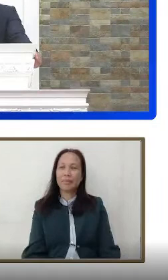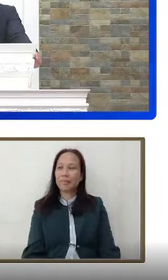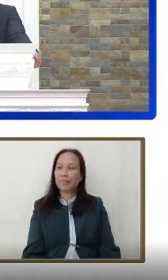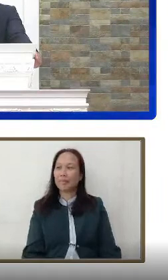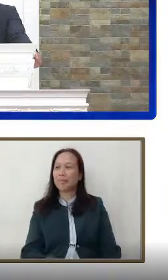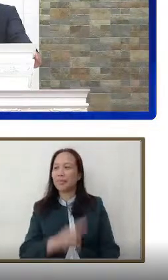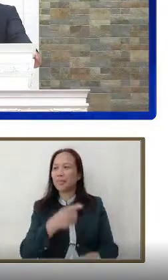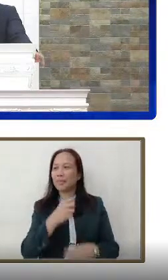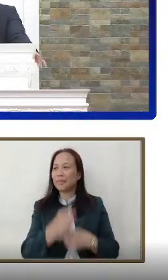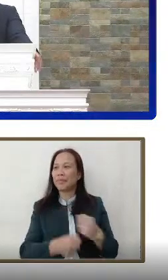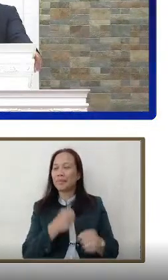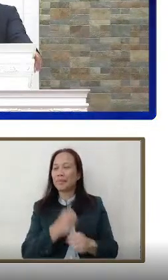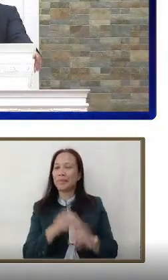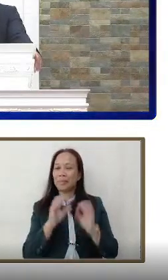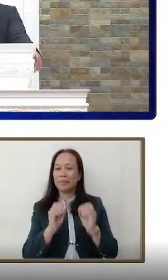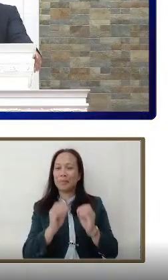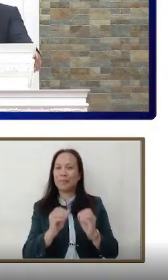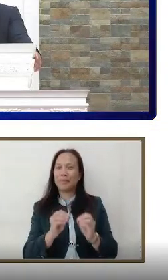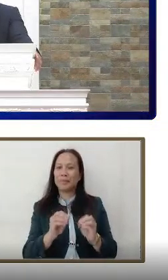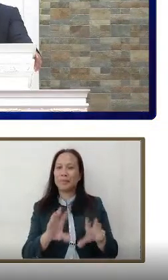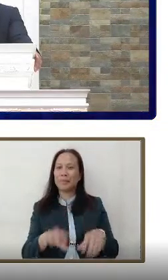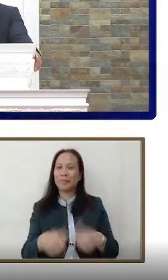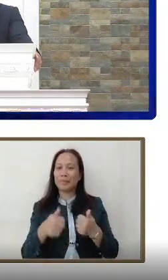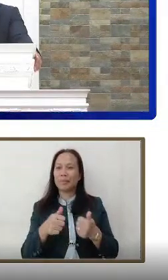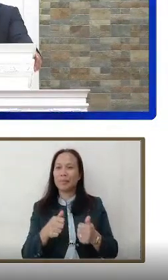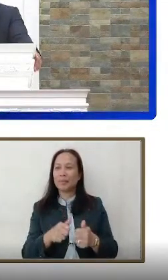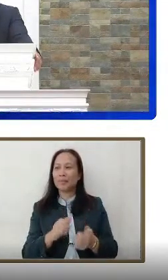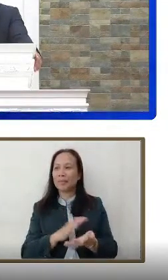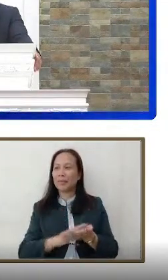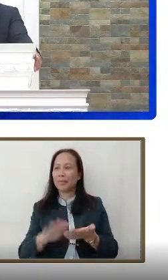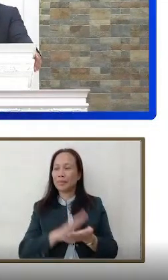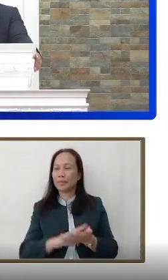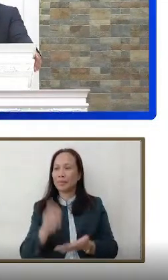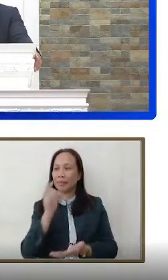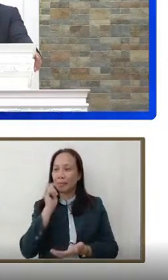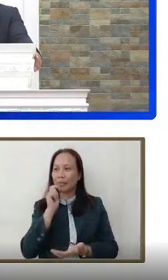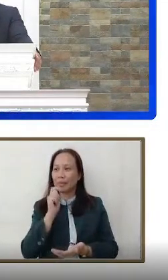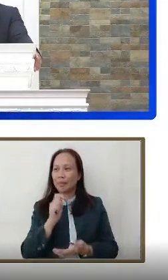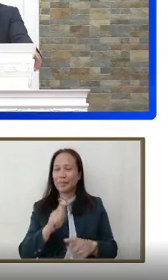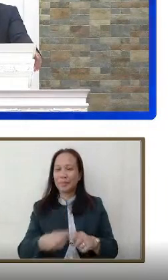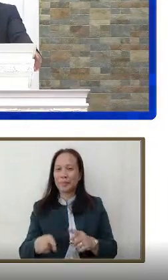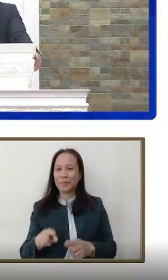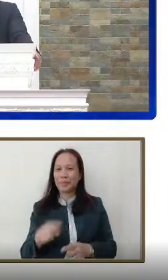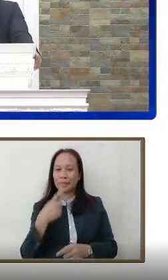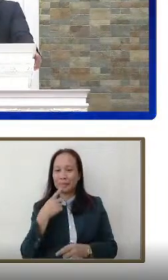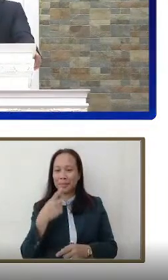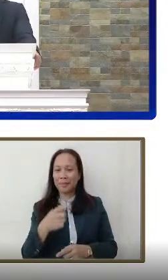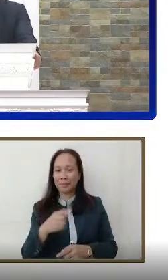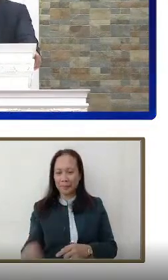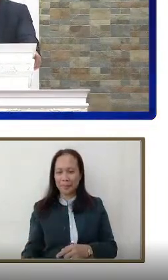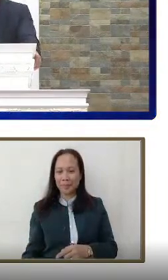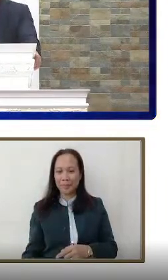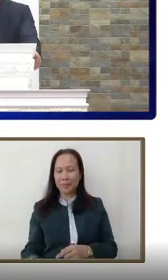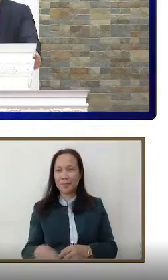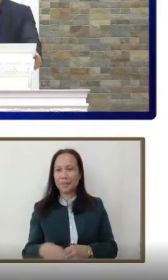Tinuturuan na kami maglinis ng ngipin, you know. Actually, bata pa lang ako, tinuturuan na po ako mag-toothbrush